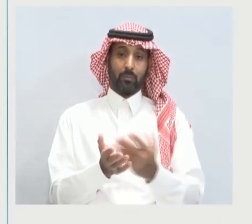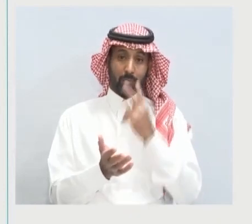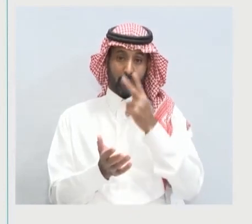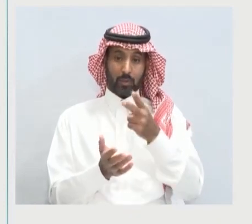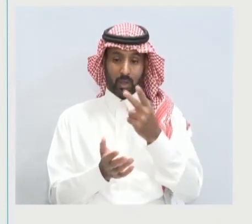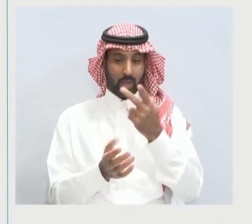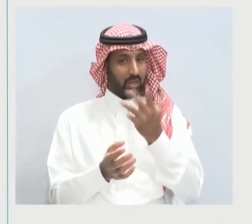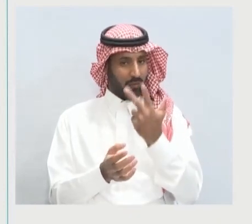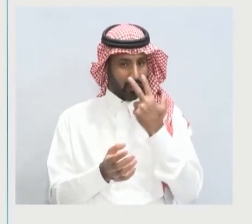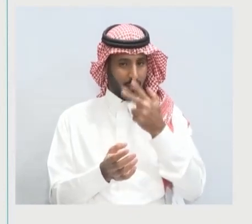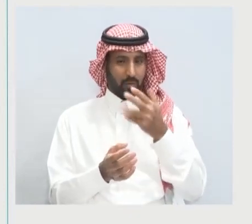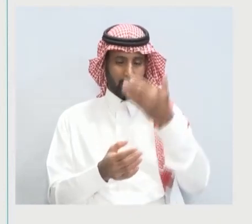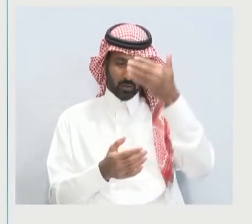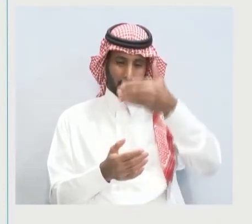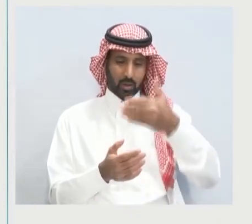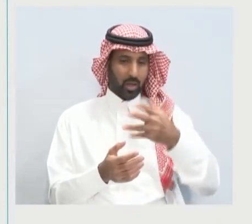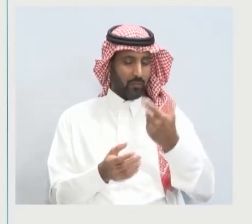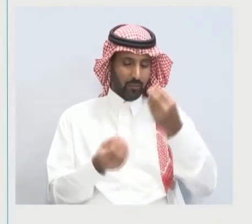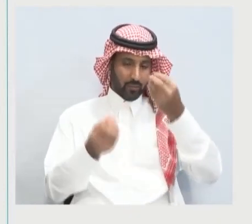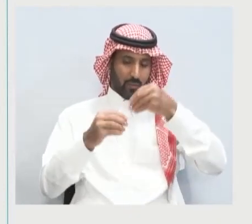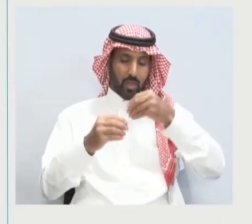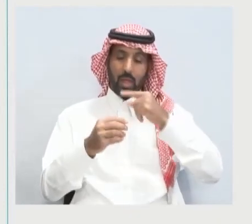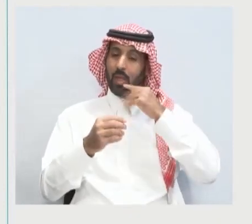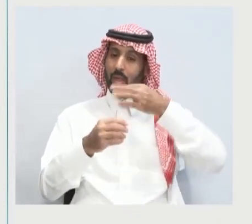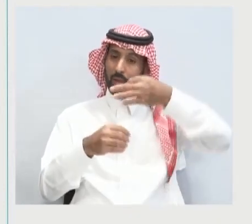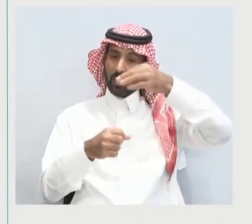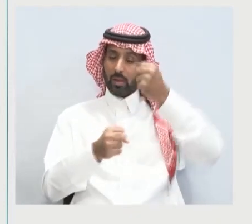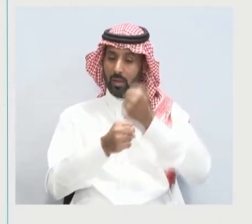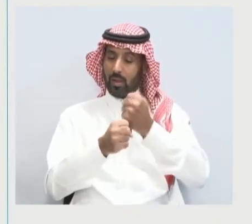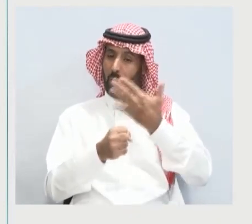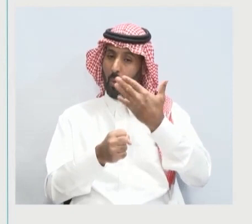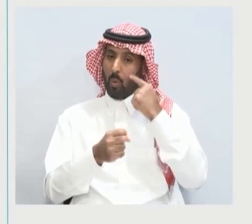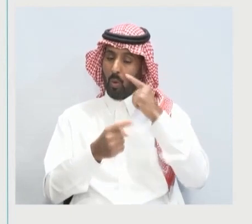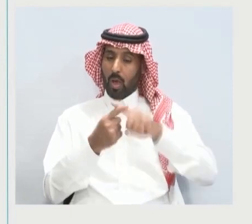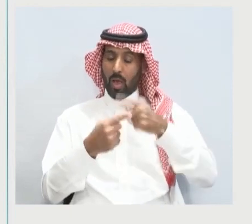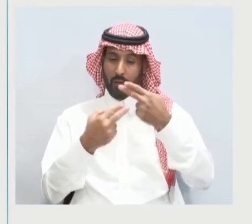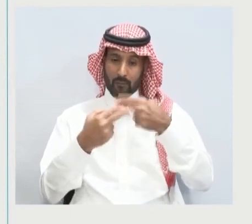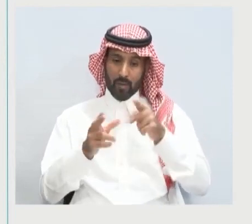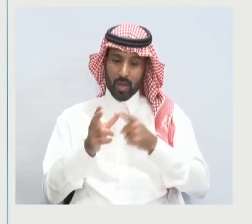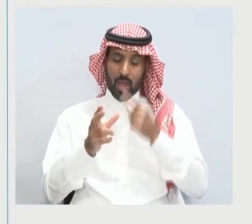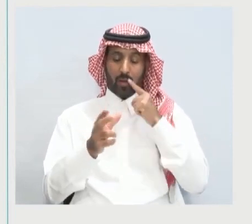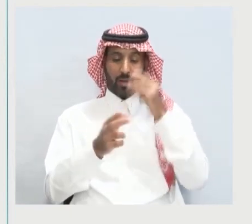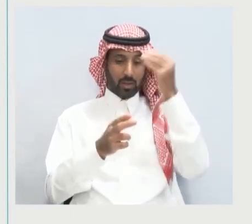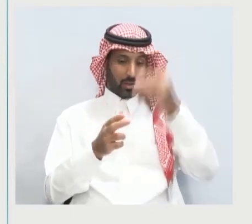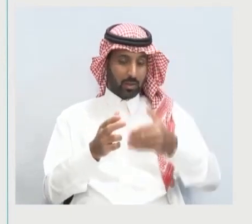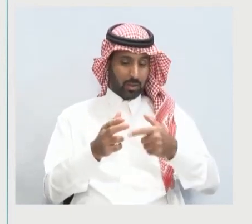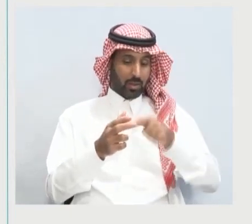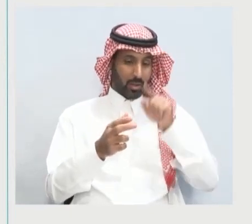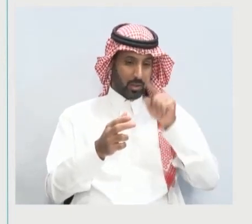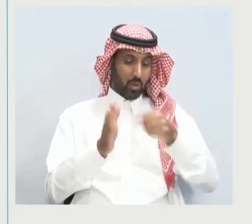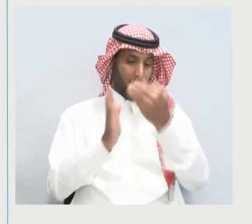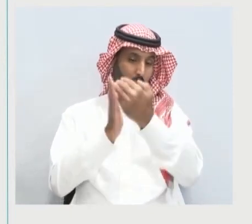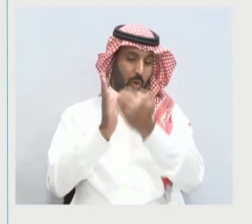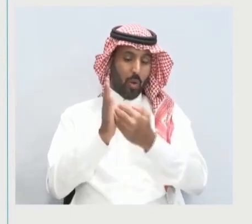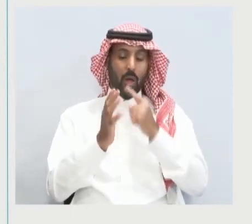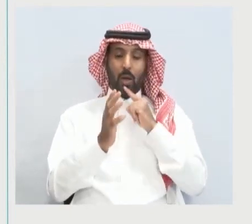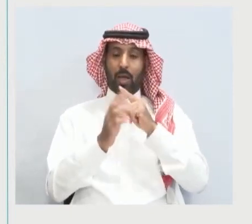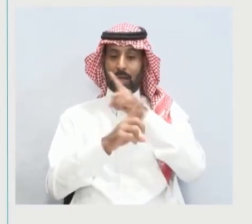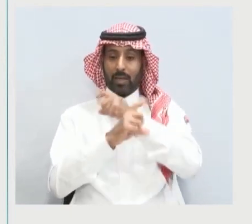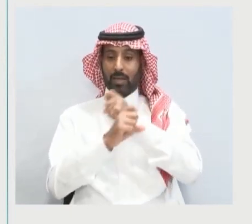تطبيق عملي لادراج ورقه عمل جديده بعد فتح مصنع مصنف مايكروسوفت